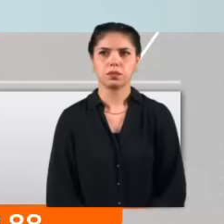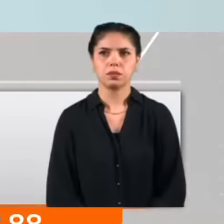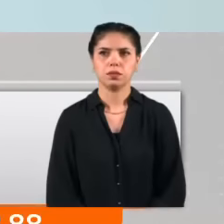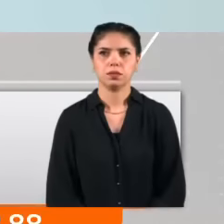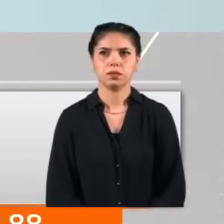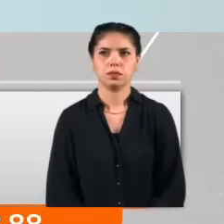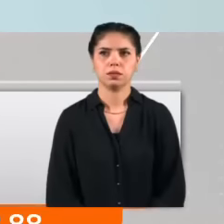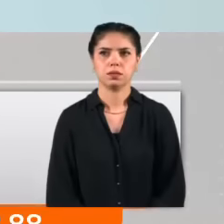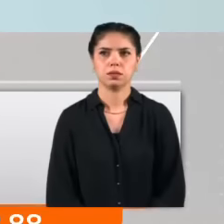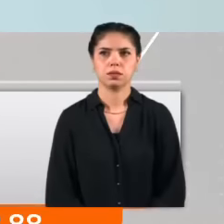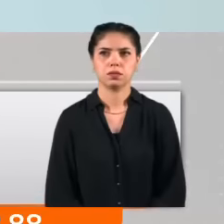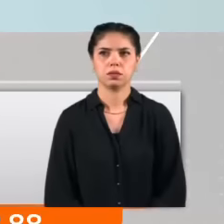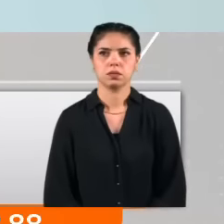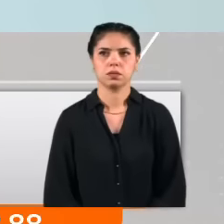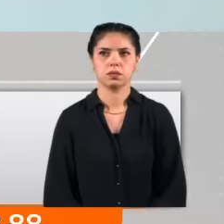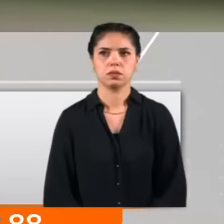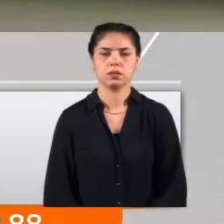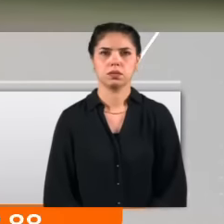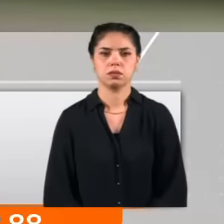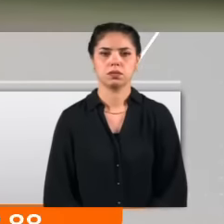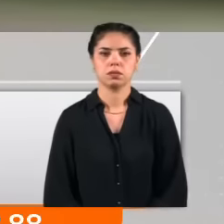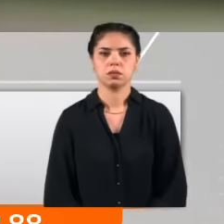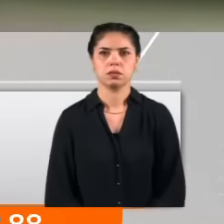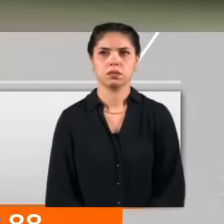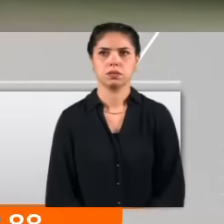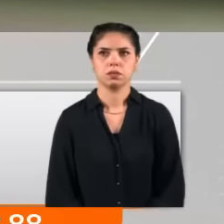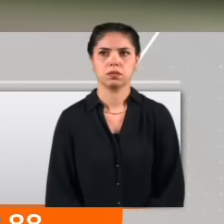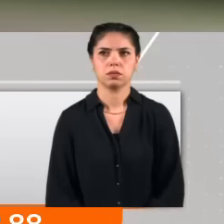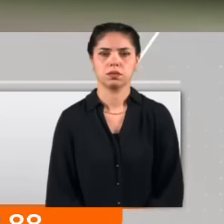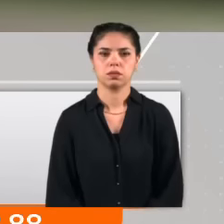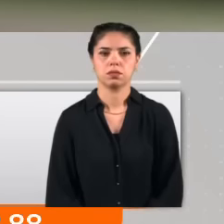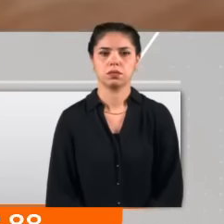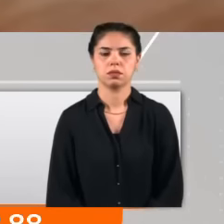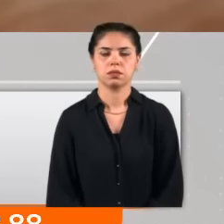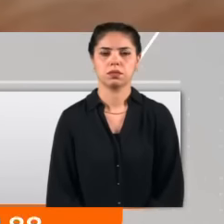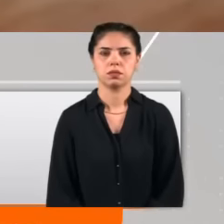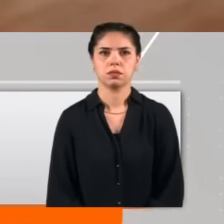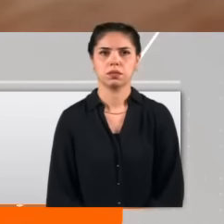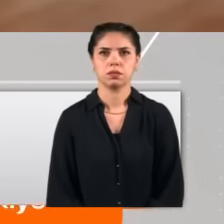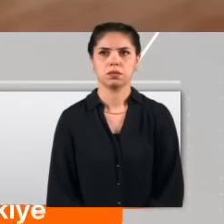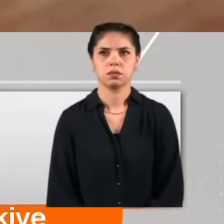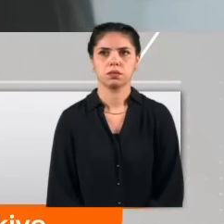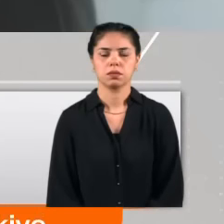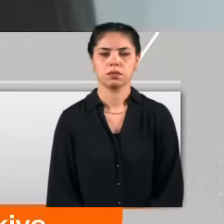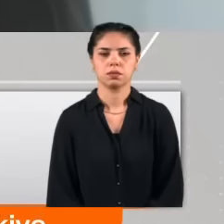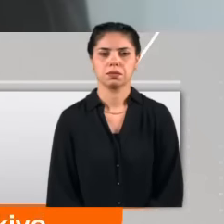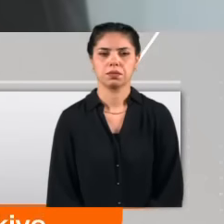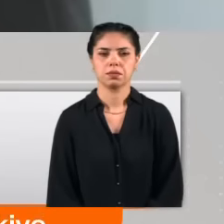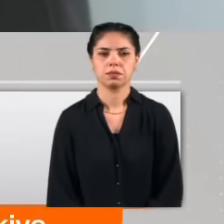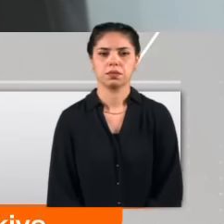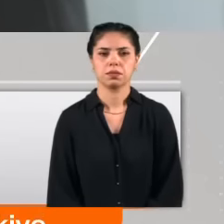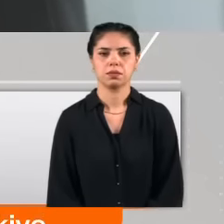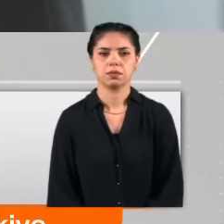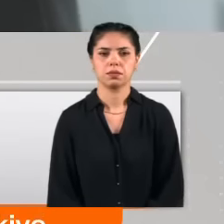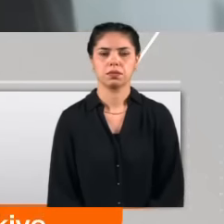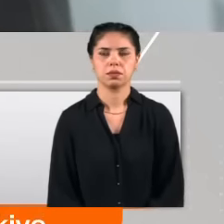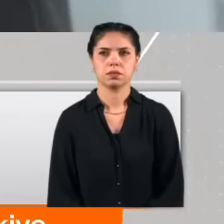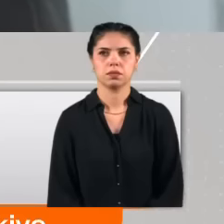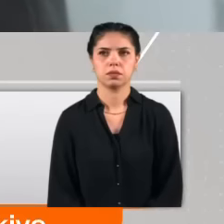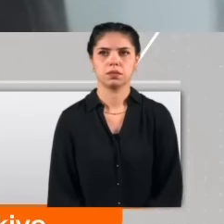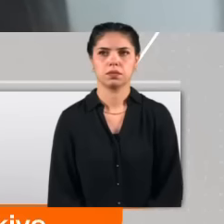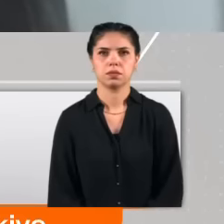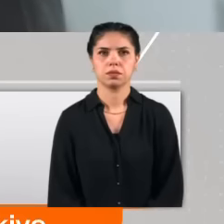için para aramış olduğum bir sırada başladım olaya. Yani işin yasal olup olmaması noktasında zaten sizi ikna